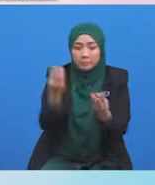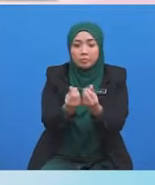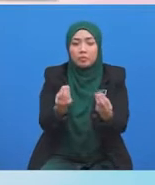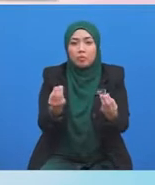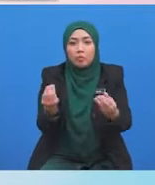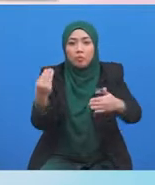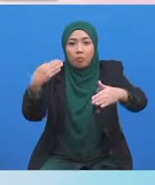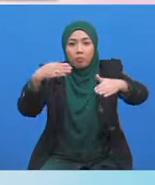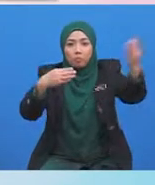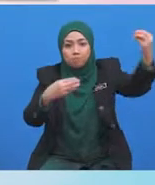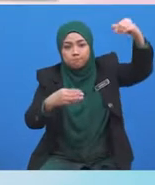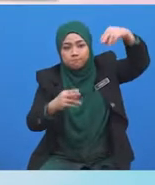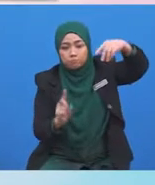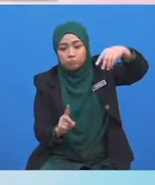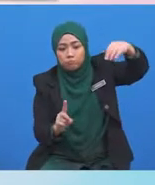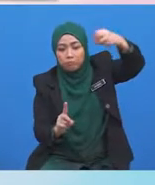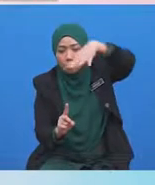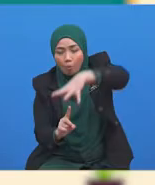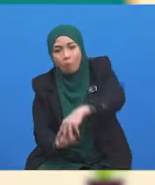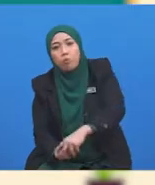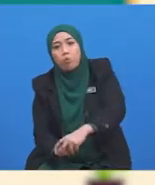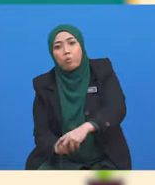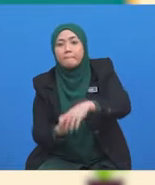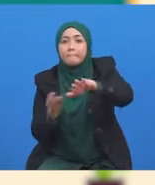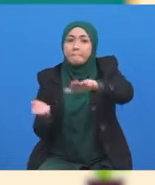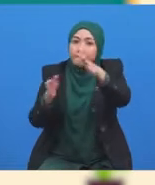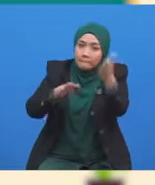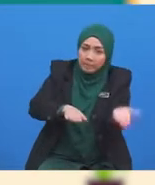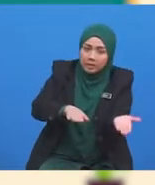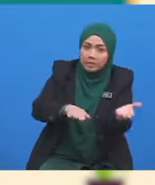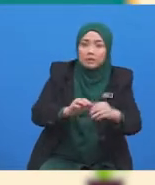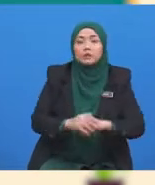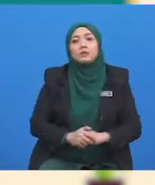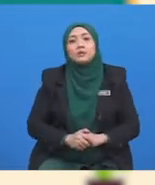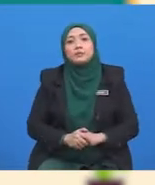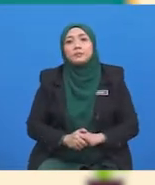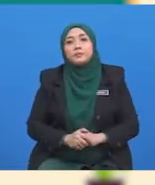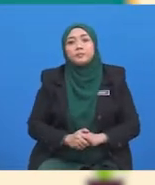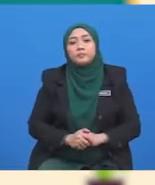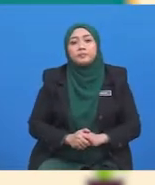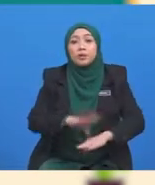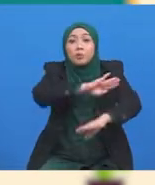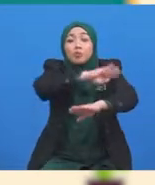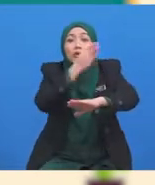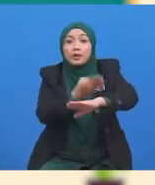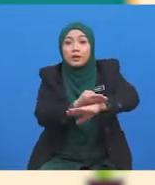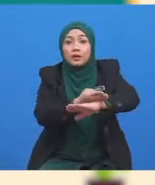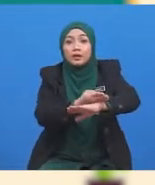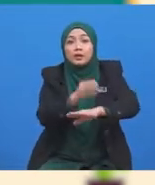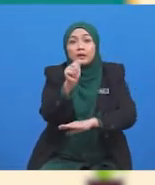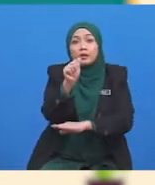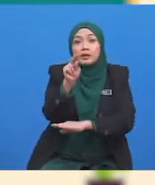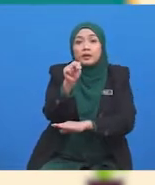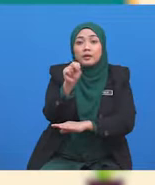juga ditimpa oleh runtuhan bangunan. Contohnya, seperti kejadian tanah runtuh di Bukit Antarabangsa Ulu